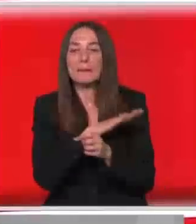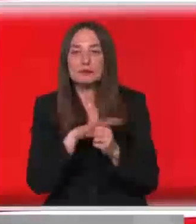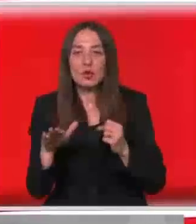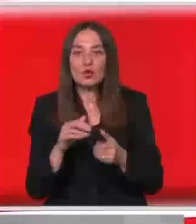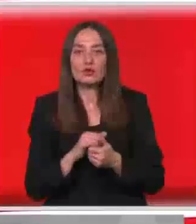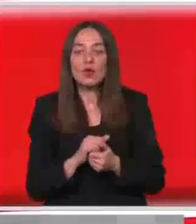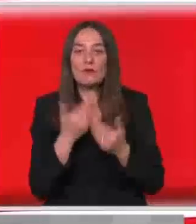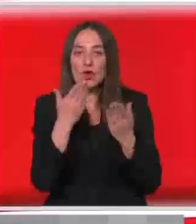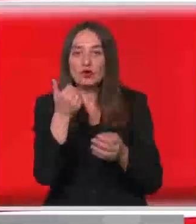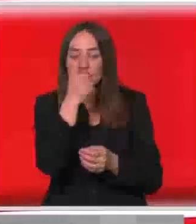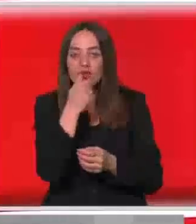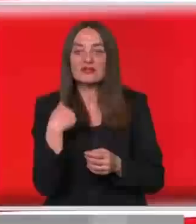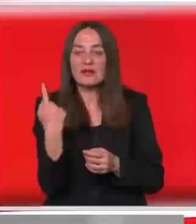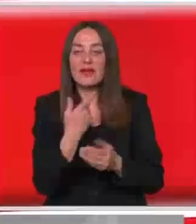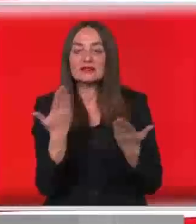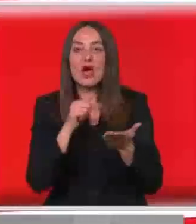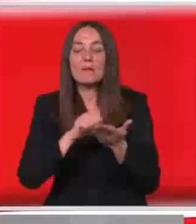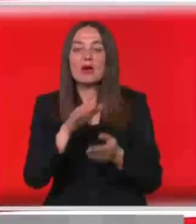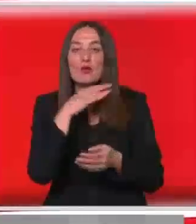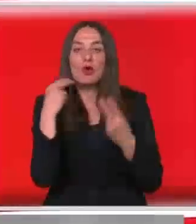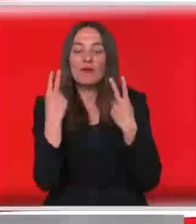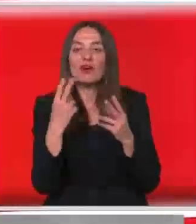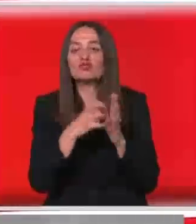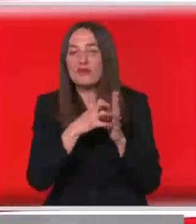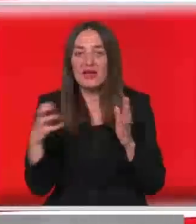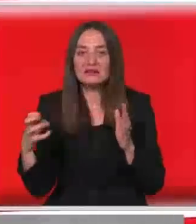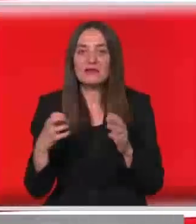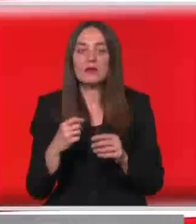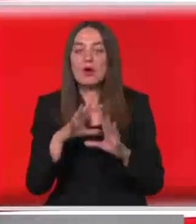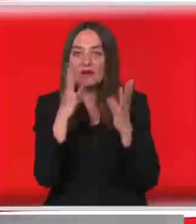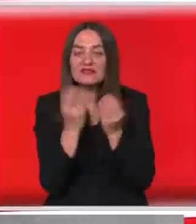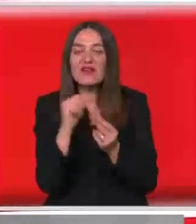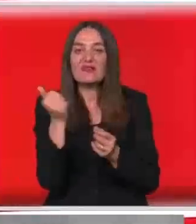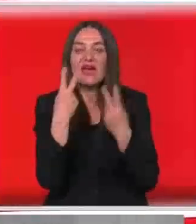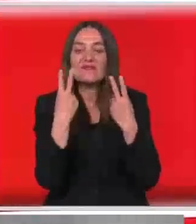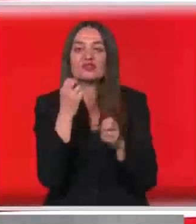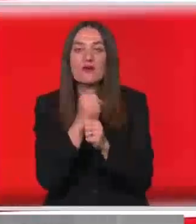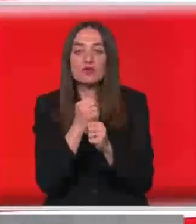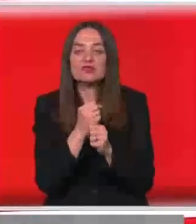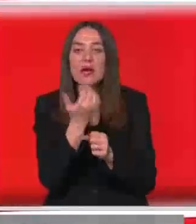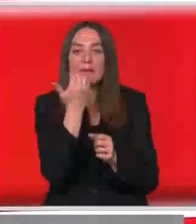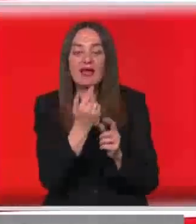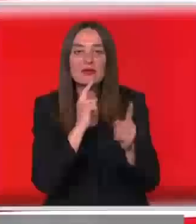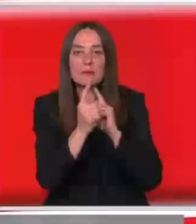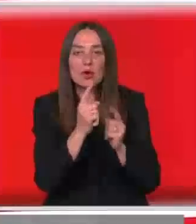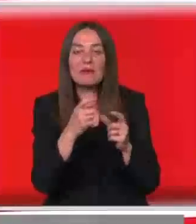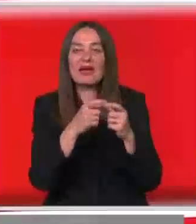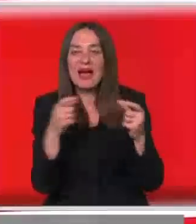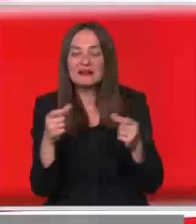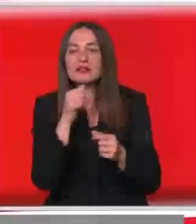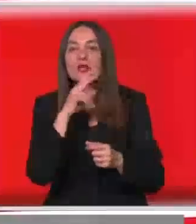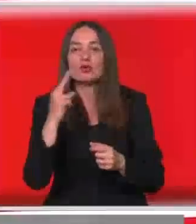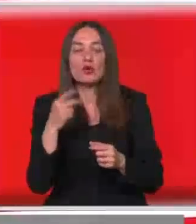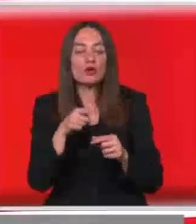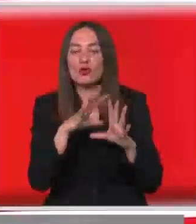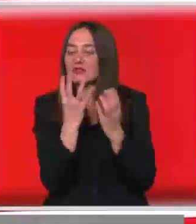apsolutno, ono što je za nas kao banku jako bitno je da nastavimo sve najbitnije funkcije, platni promet, kartice i tako dalje,